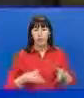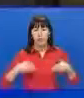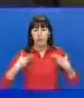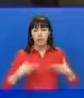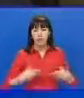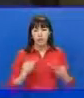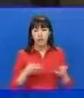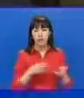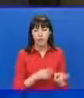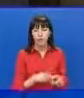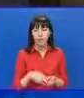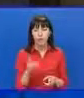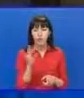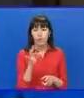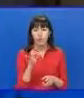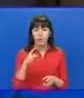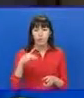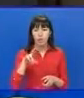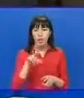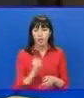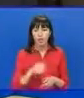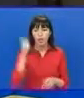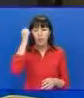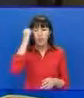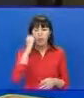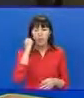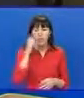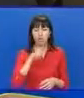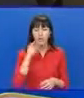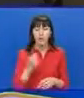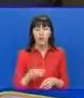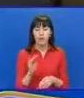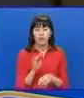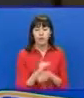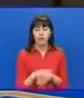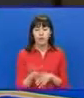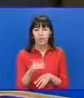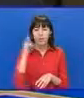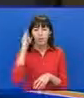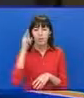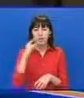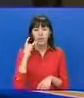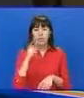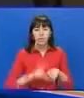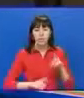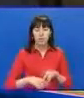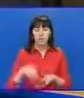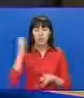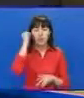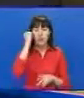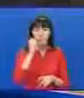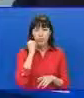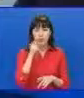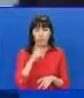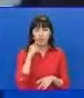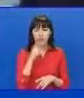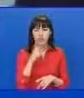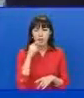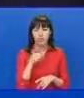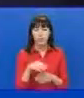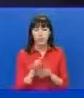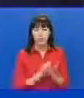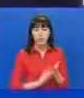Осы әнді жазған Нұр Даутов ағамызға алғысымды айтамын. Сонымен қатар барша қазақ бауырларымызға ризашылығымды білдіремін. Ақынның